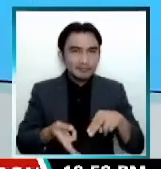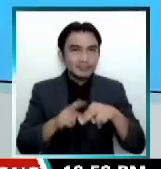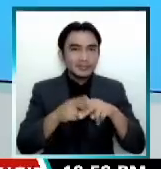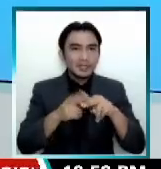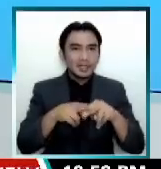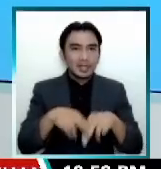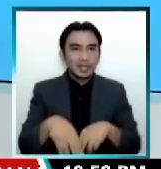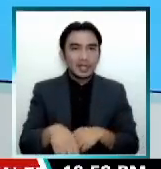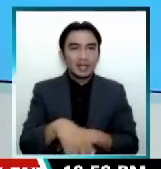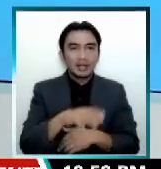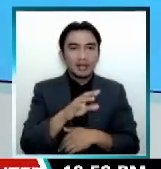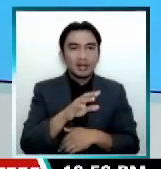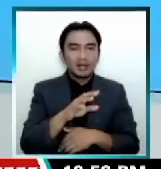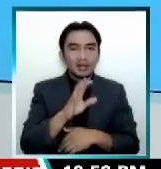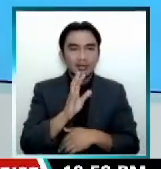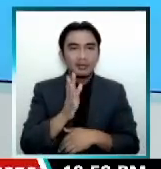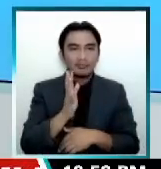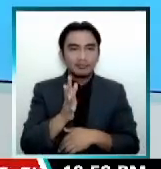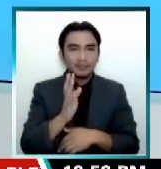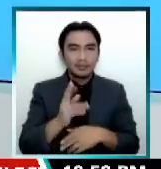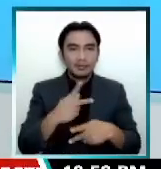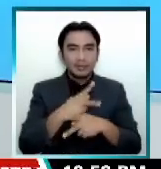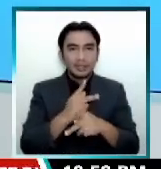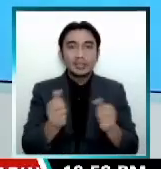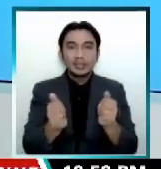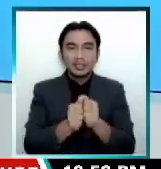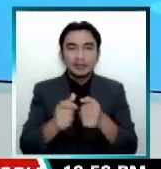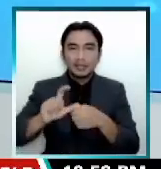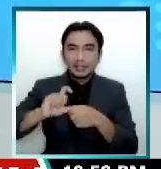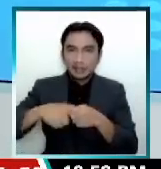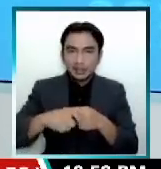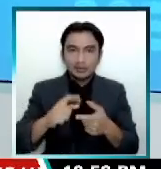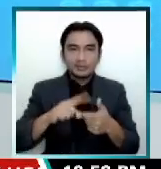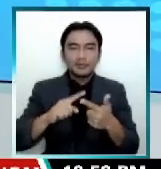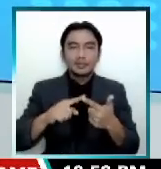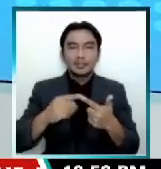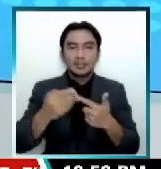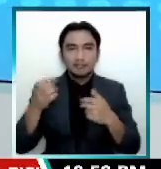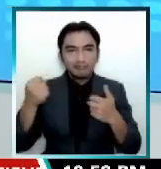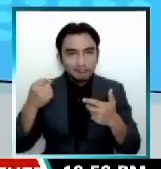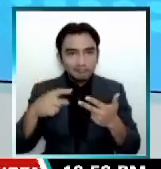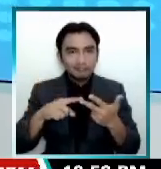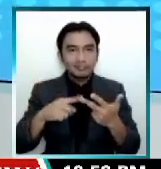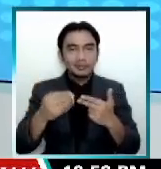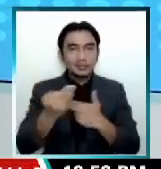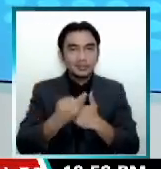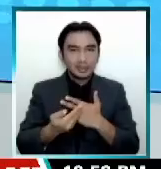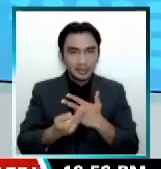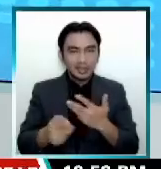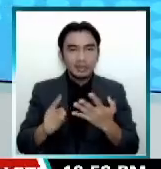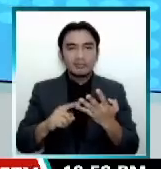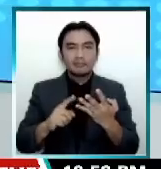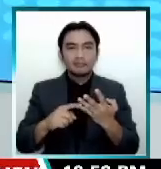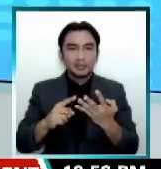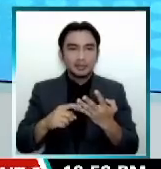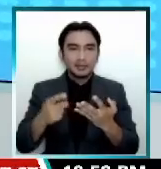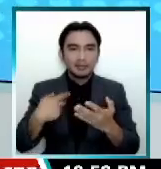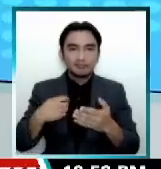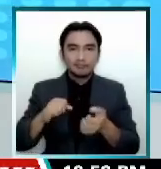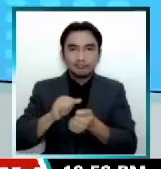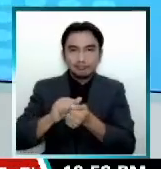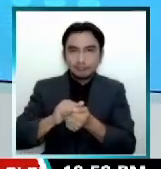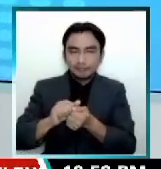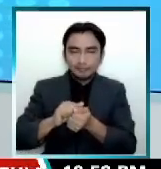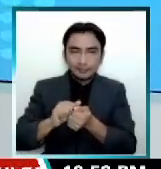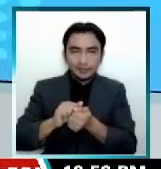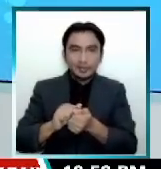50 produkto kabilang ang sardinas, gatas, tinapay at sabong panlaba. Yan at iba pang mabilis na sulyap sa